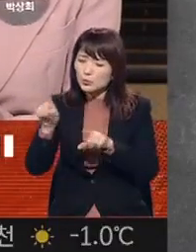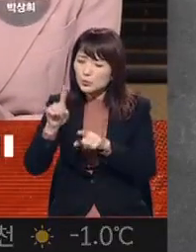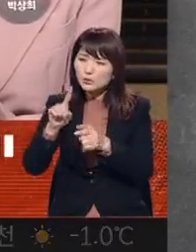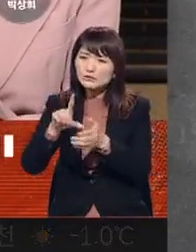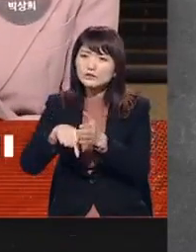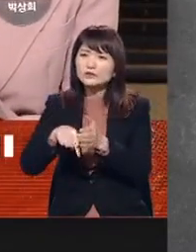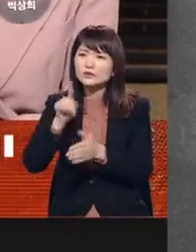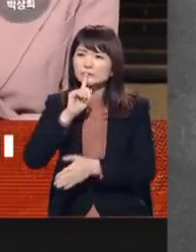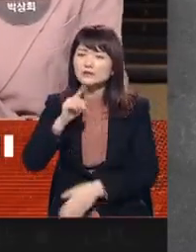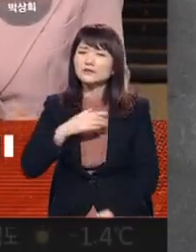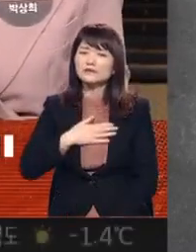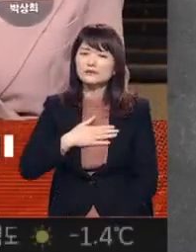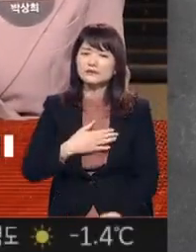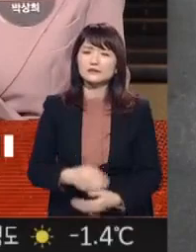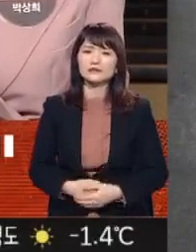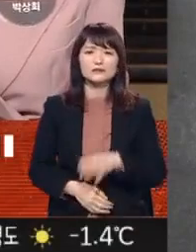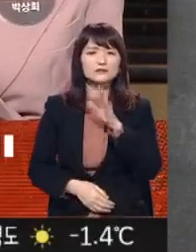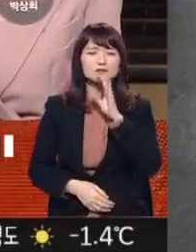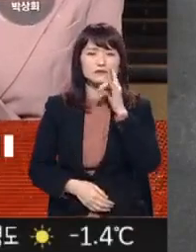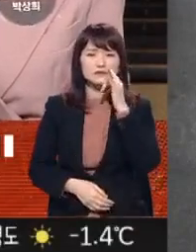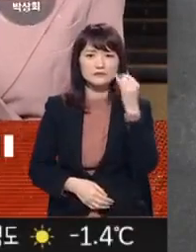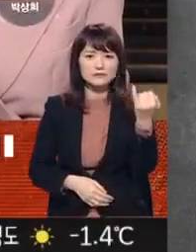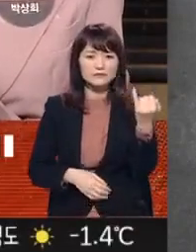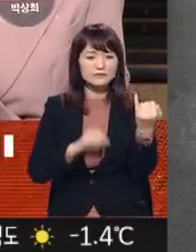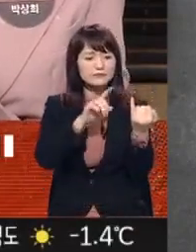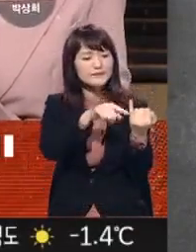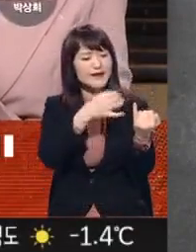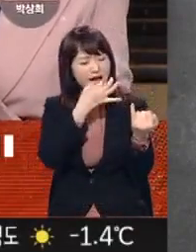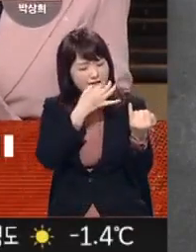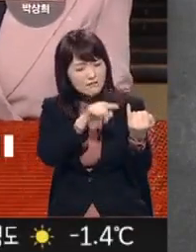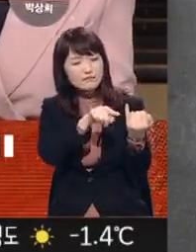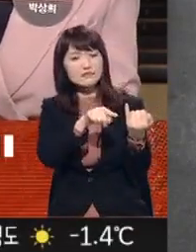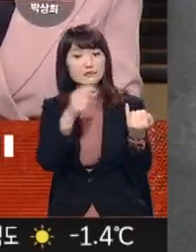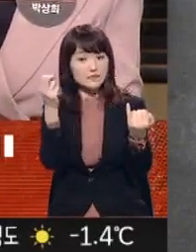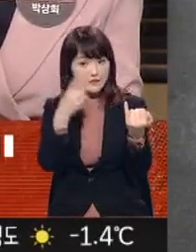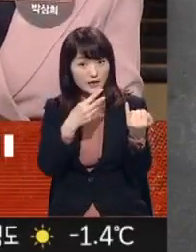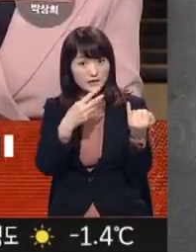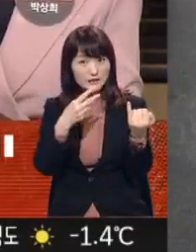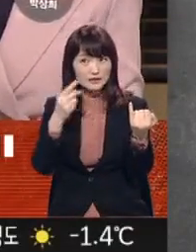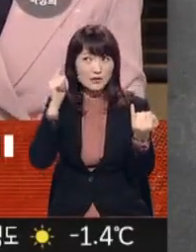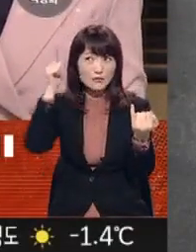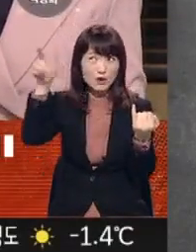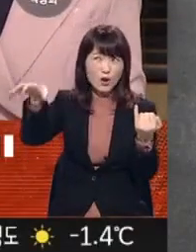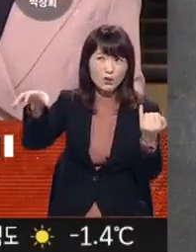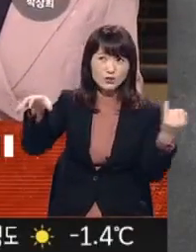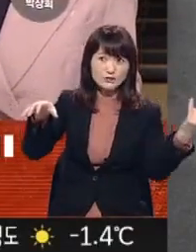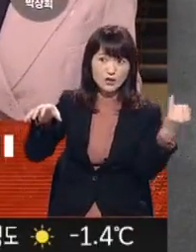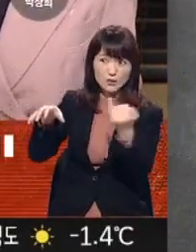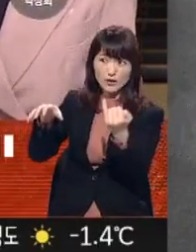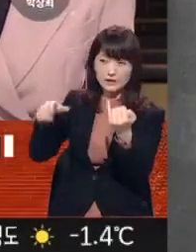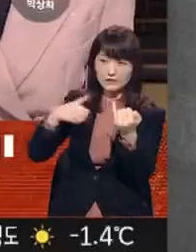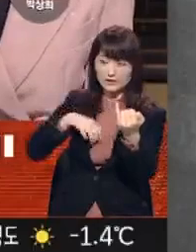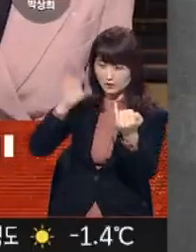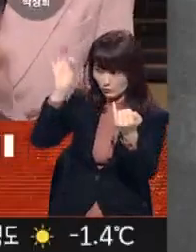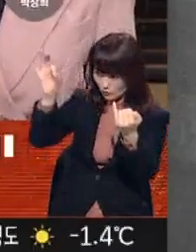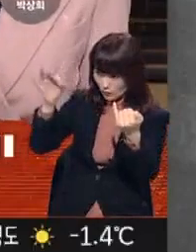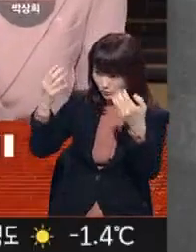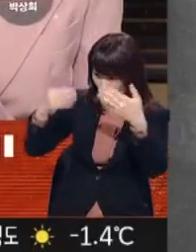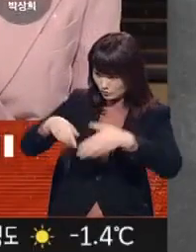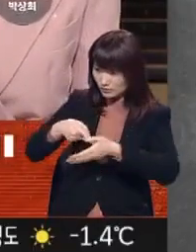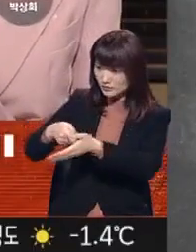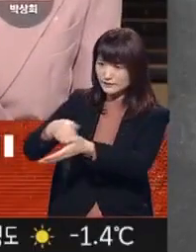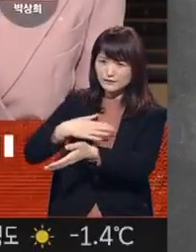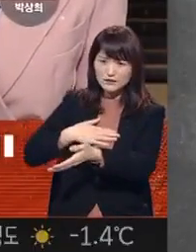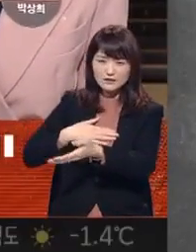식으로까지 얘기했는지 아는데이 친모에게도 왜 이렇게 욕심이 많냐 다시 한번 이런 식으로 나한테 찾아오거나 조건 달면 내가 너